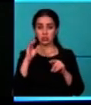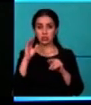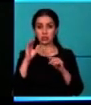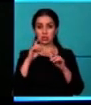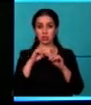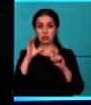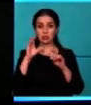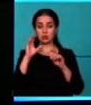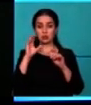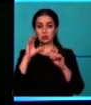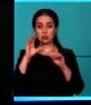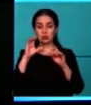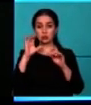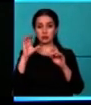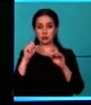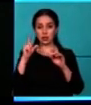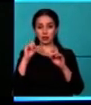ярмыны егәліп қойшы мүмкін.